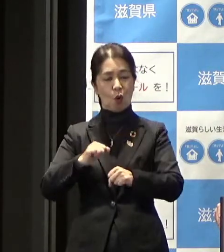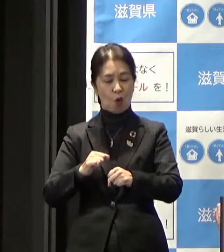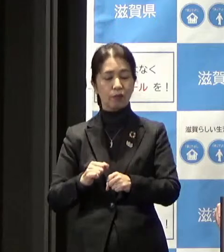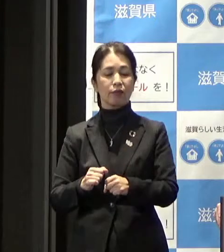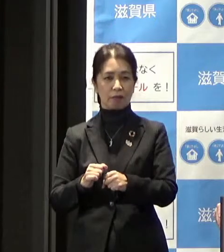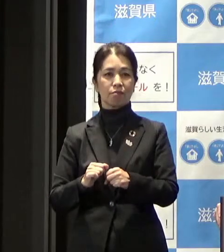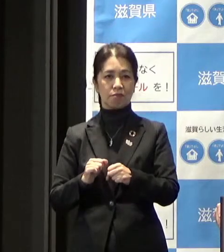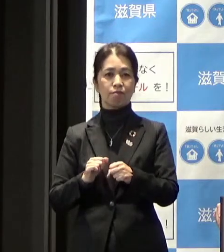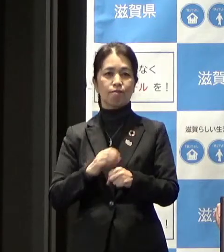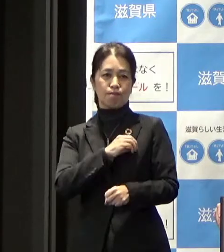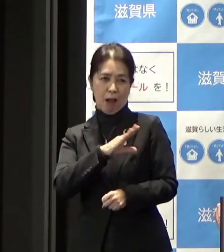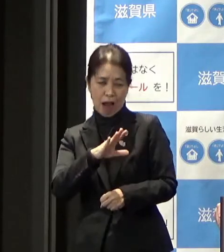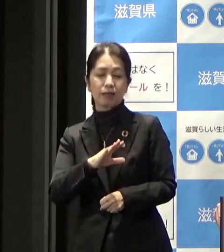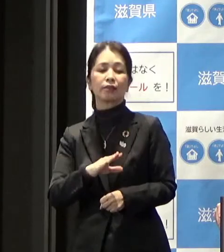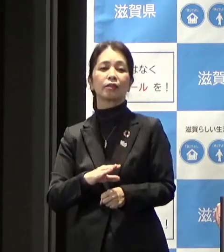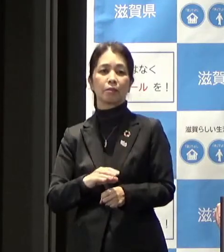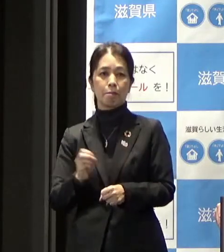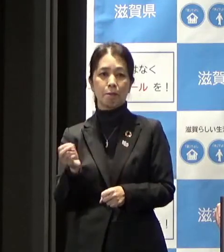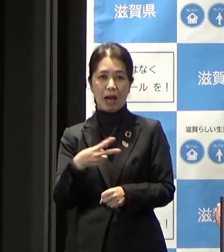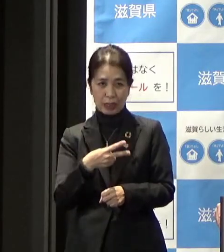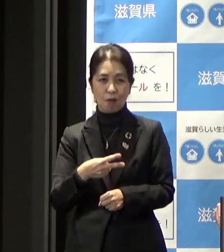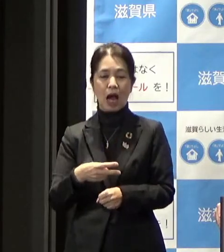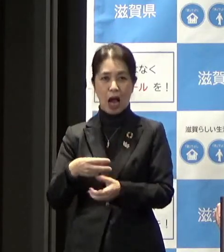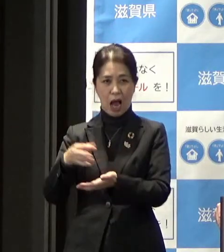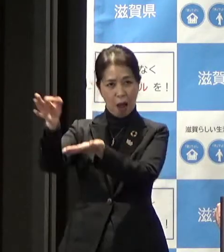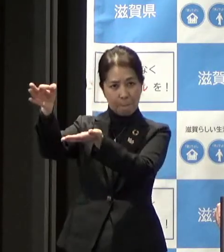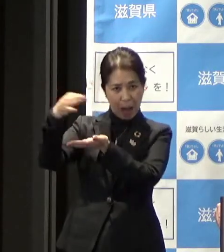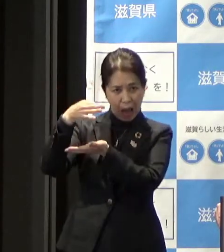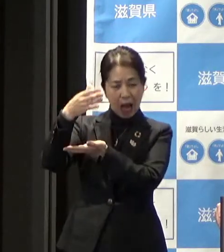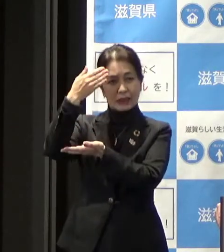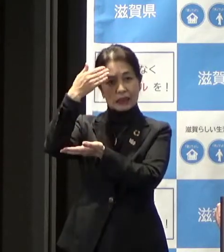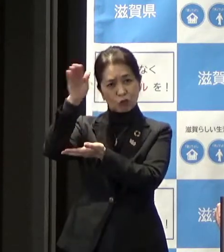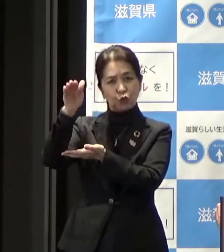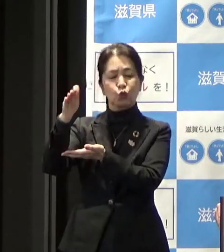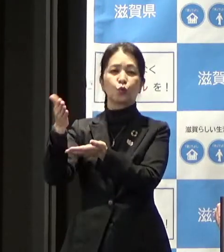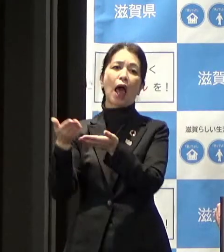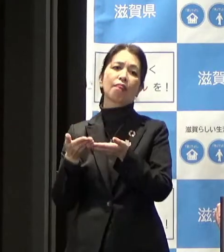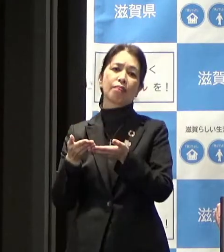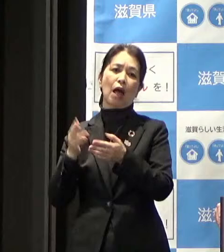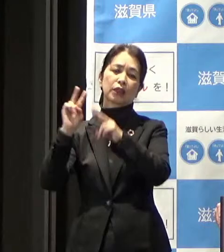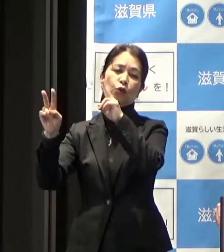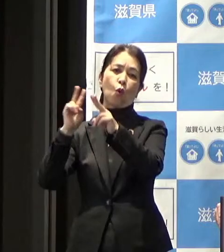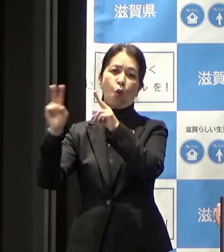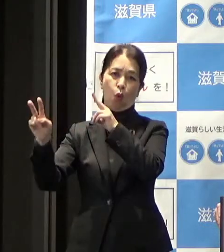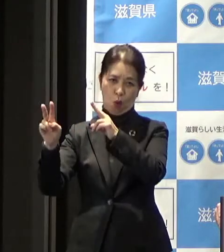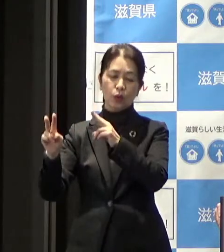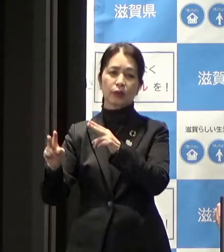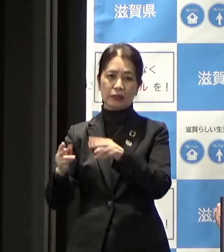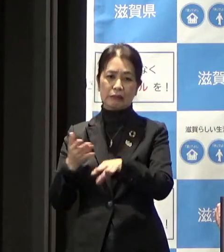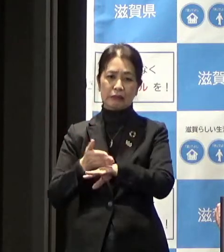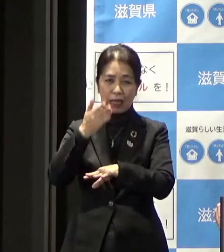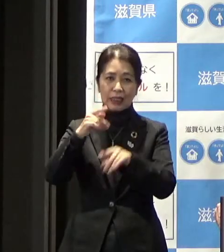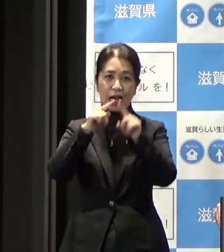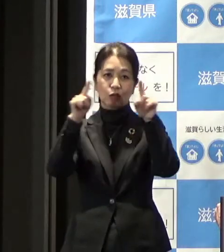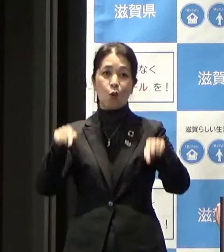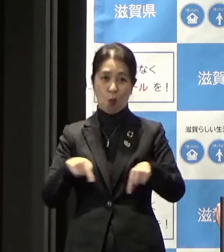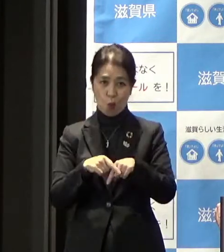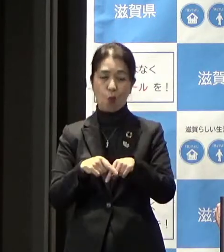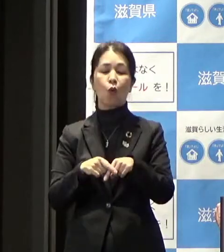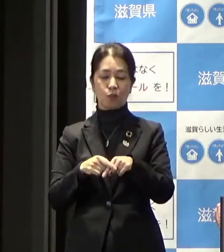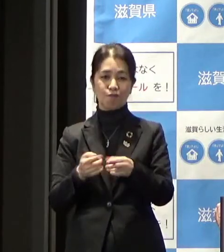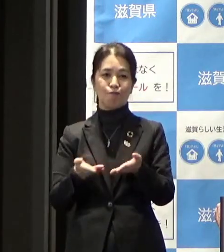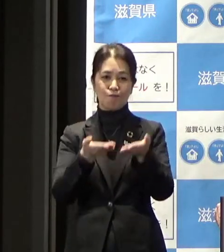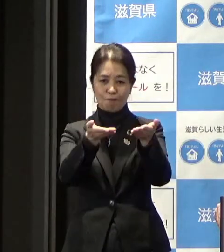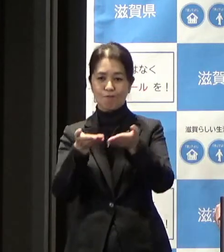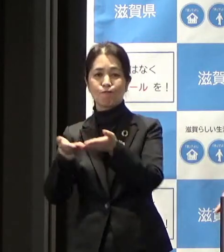に対し多額のご協賛をいただいた企業様などの表彰や感謝状の贈呈を行い、感謝やお祝いの意を